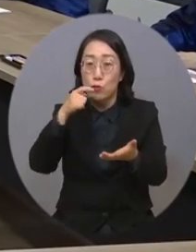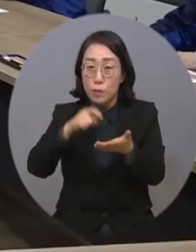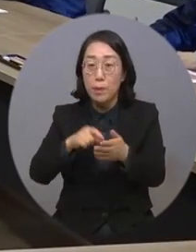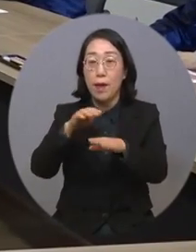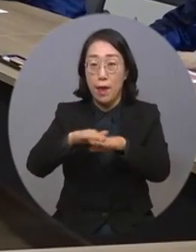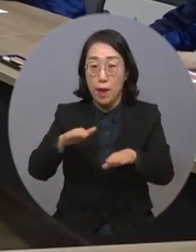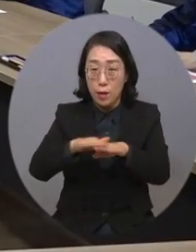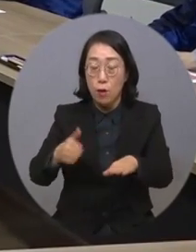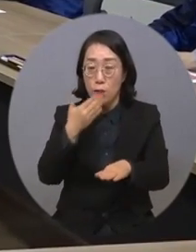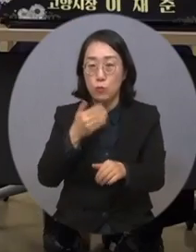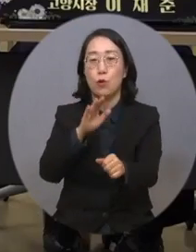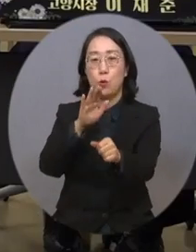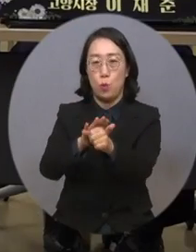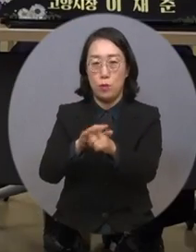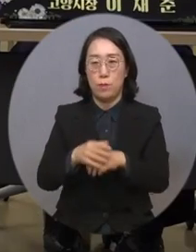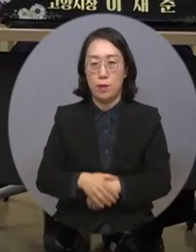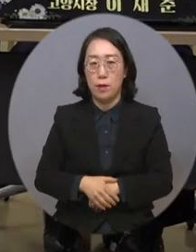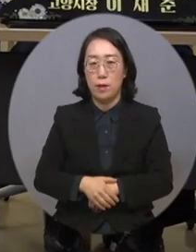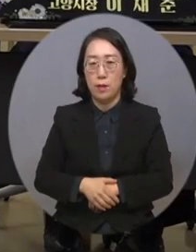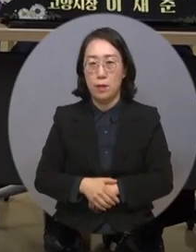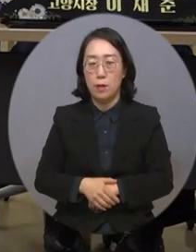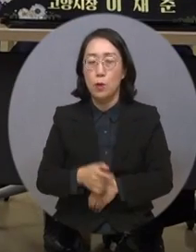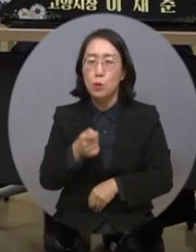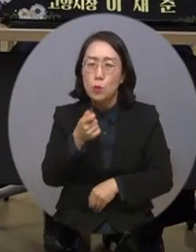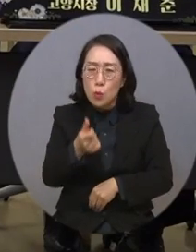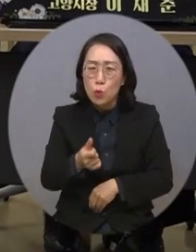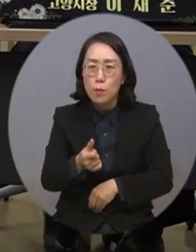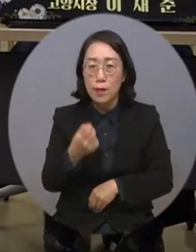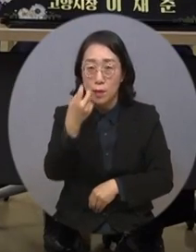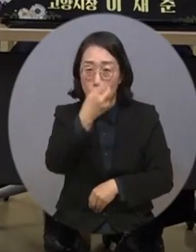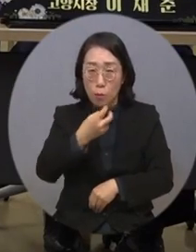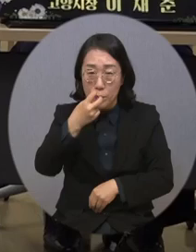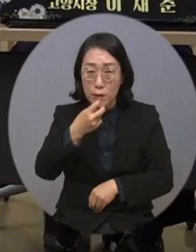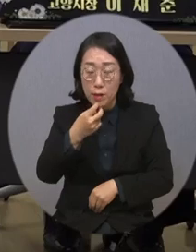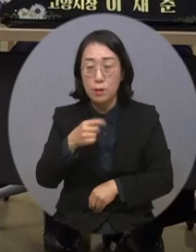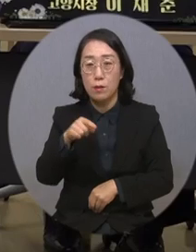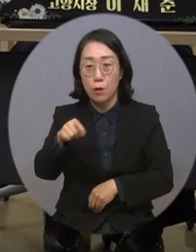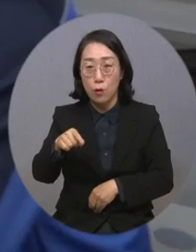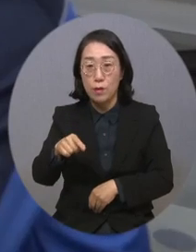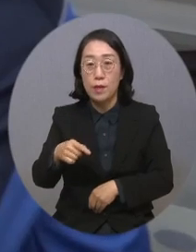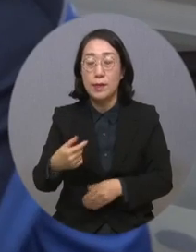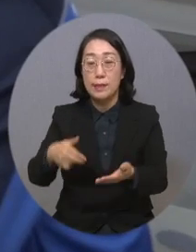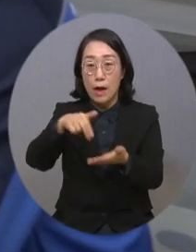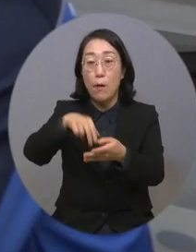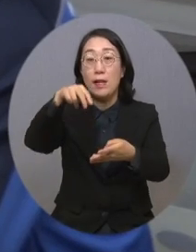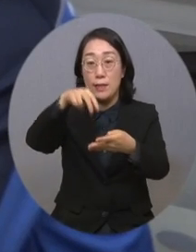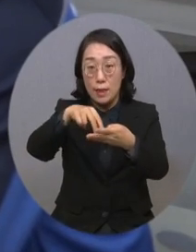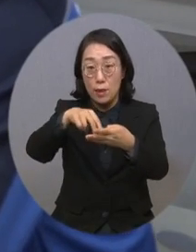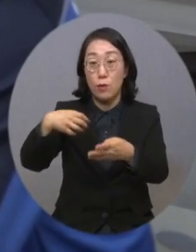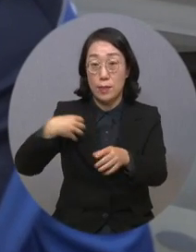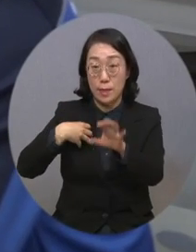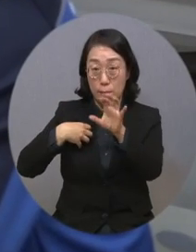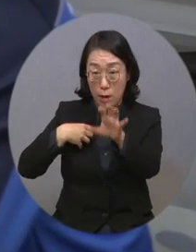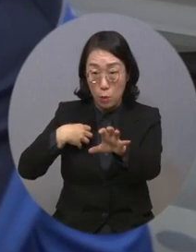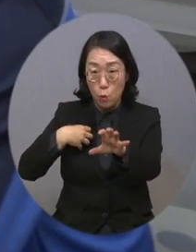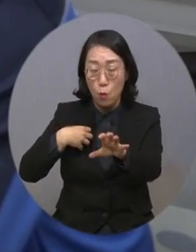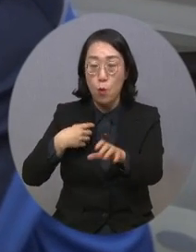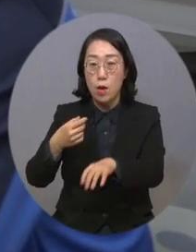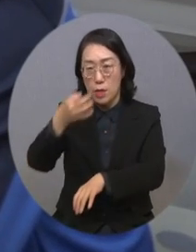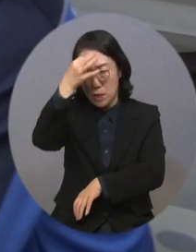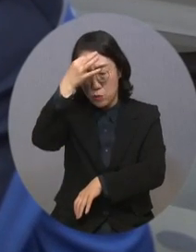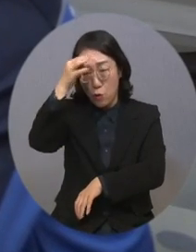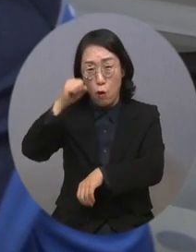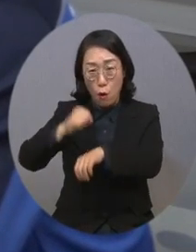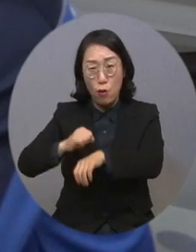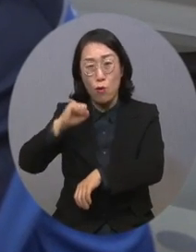해소할 수 있도록 지원합니다. 소규모 생활정비는 지역자활센터에서 담당하고 기술력이 필요한 서비스는